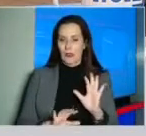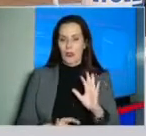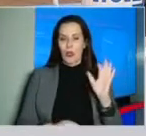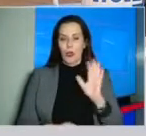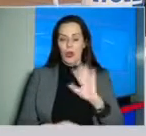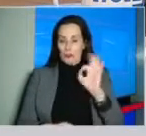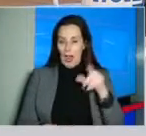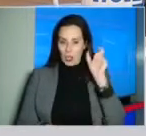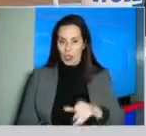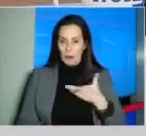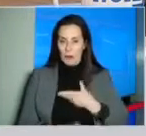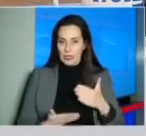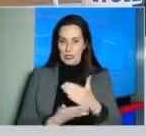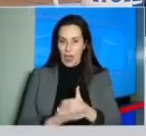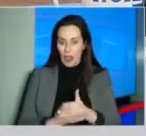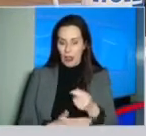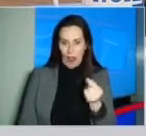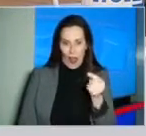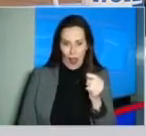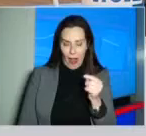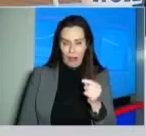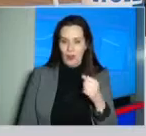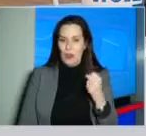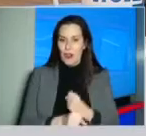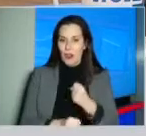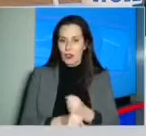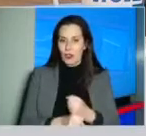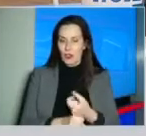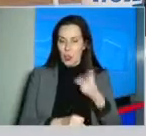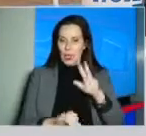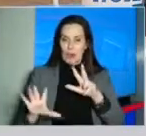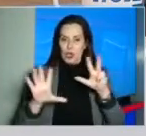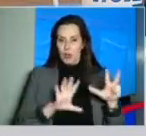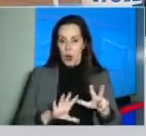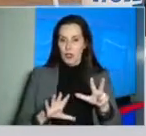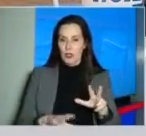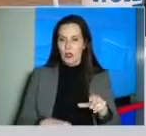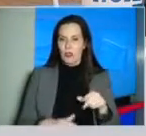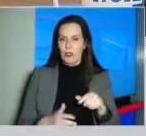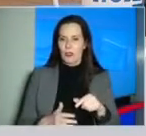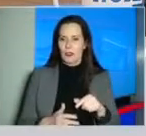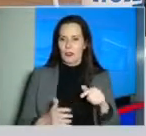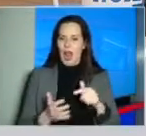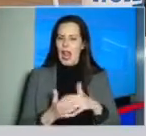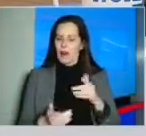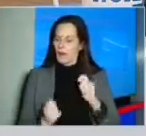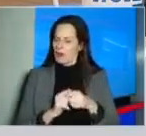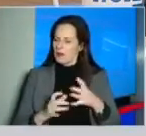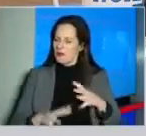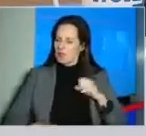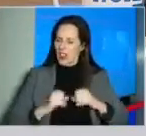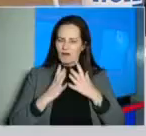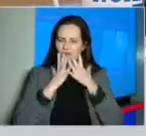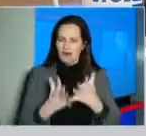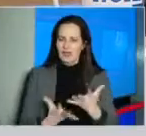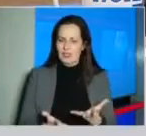עוד האנשים האלה יקבלו שכר כל כך נמוך, ויעבדו יותר משמונה שעות ב-MMA. אבל זה, למה הם נהיים כאלה חיות